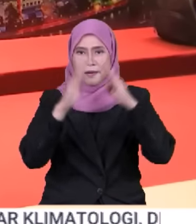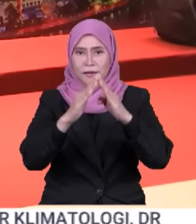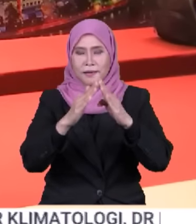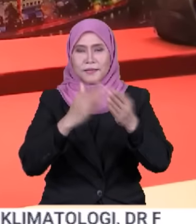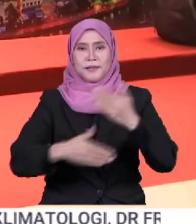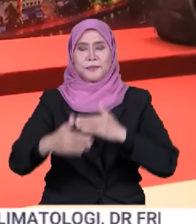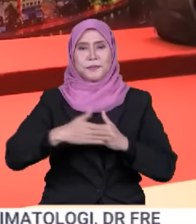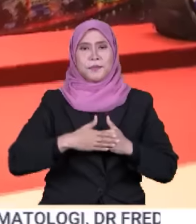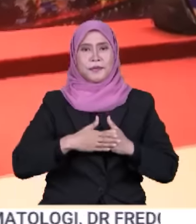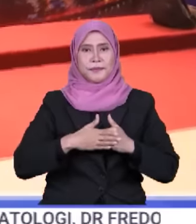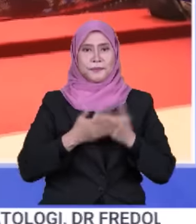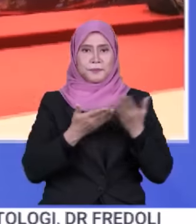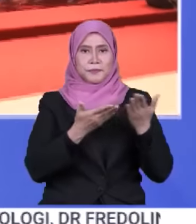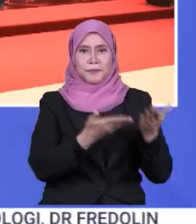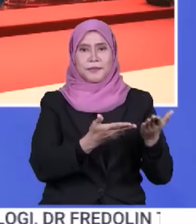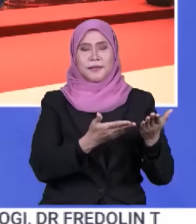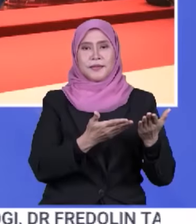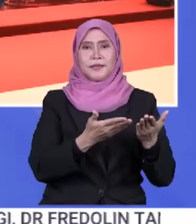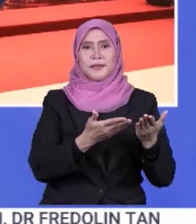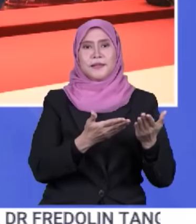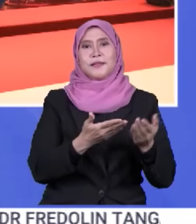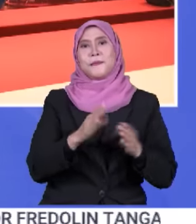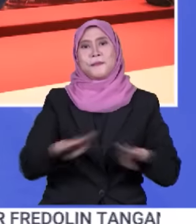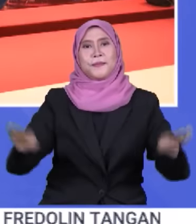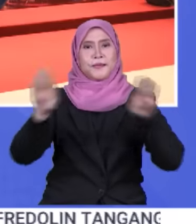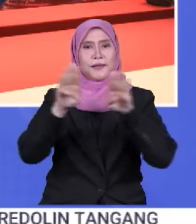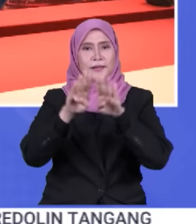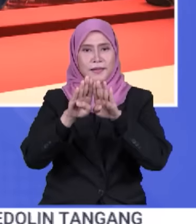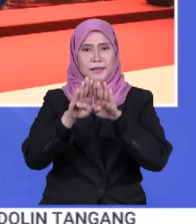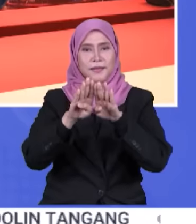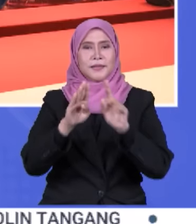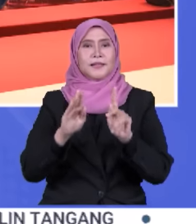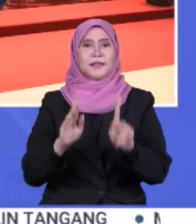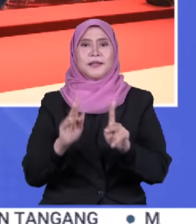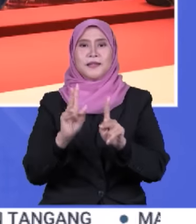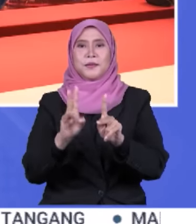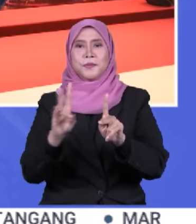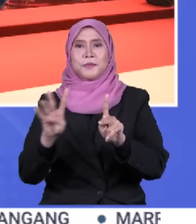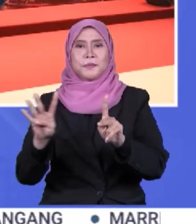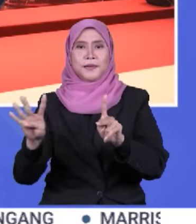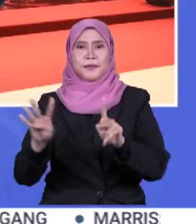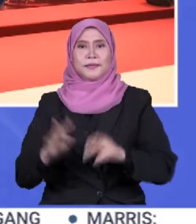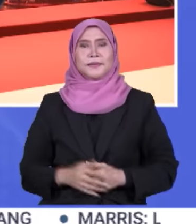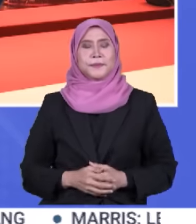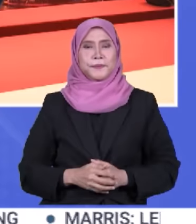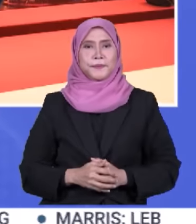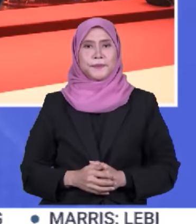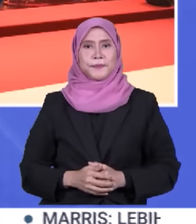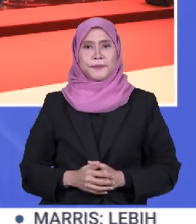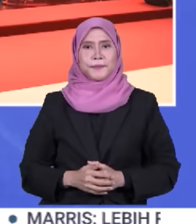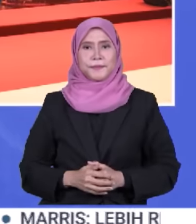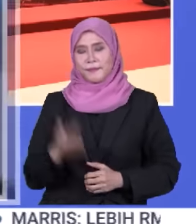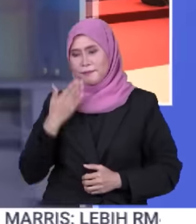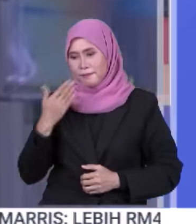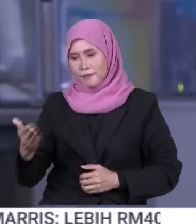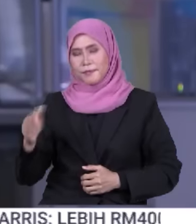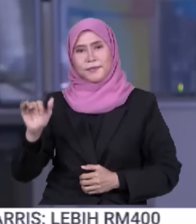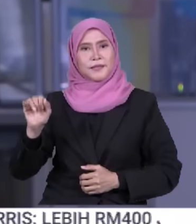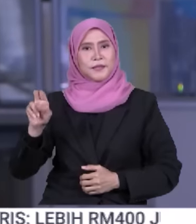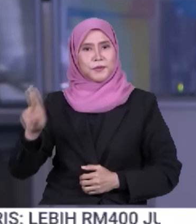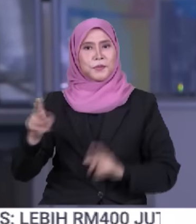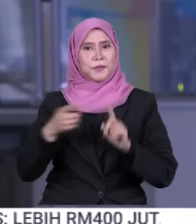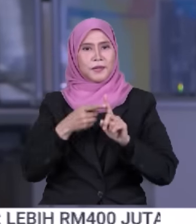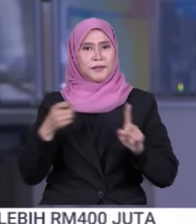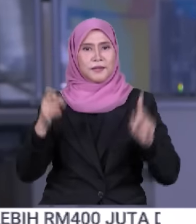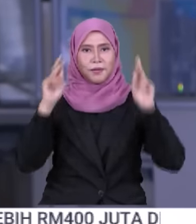Kembali bersama rakan setugas untuk perkembangan berita dalam Kanta 744. Baik, terima kasih Ayu langsung